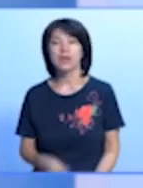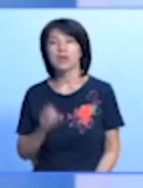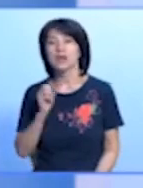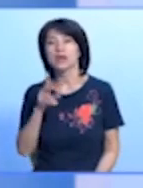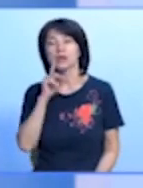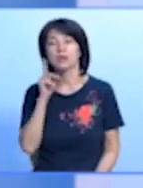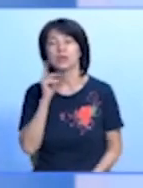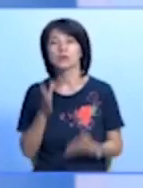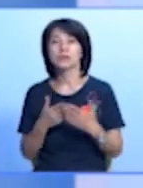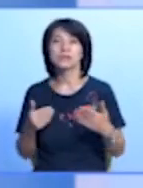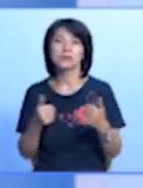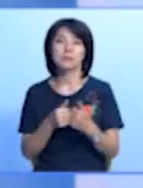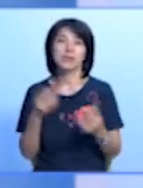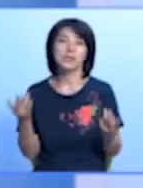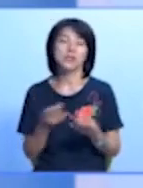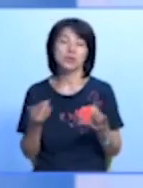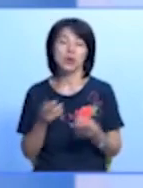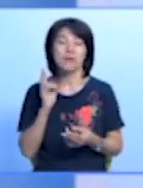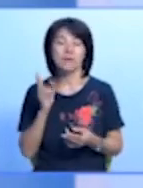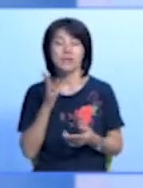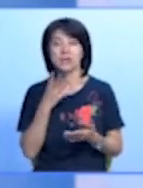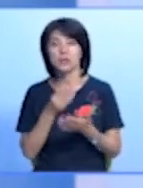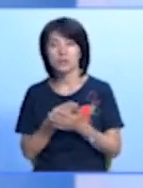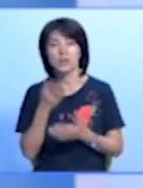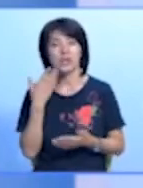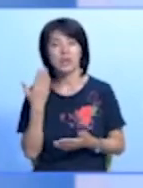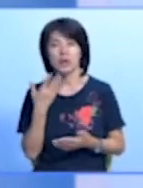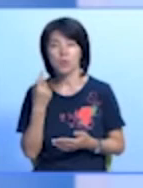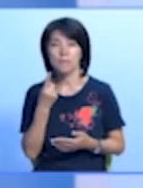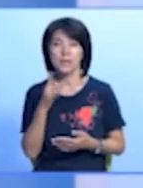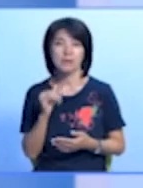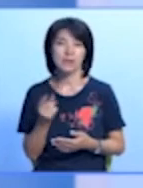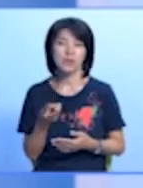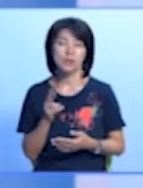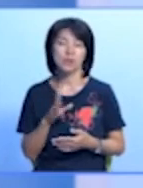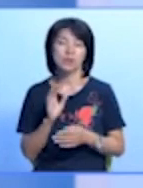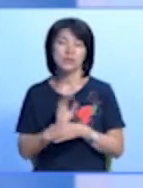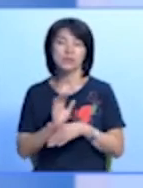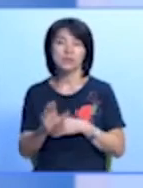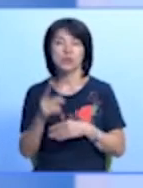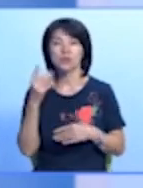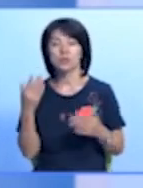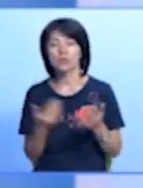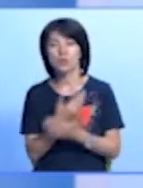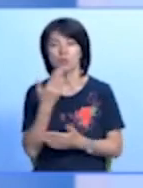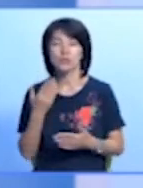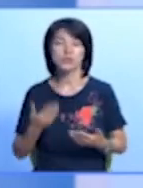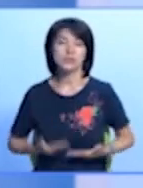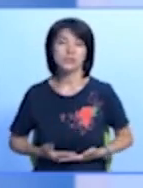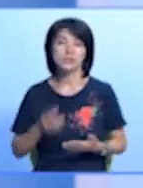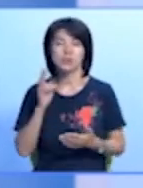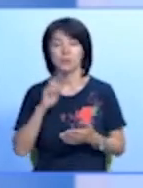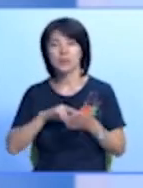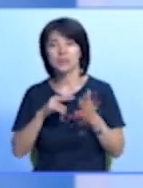Как молодой семье приобрести собственную квартиру? Легко. С 1 июля запустили новую жилищную программу